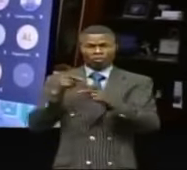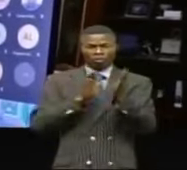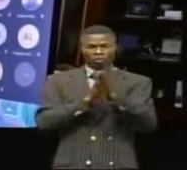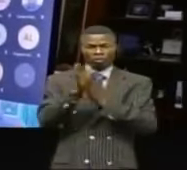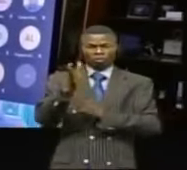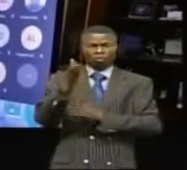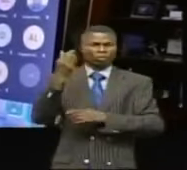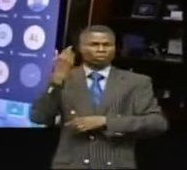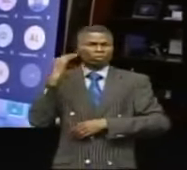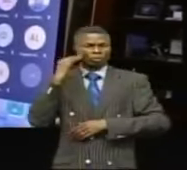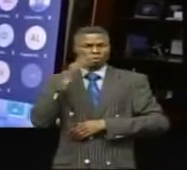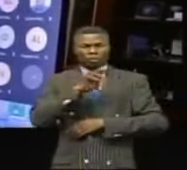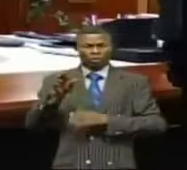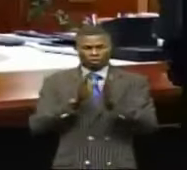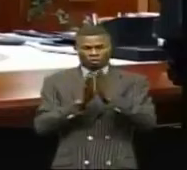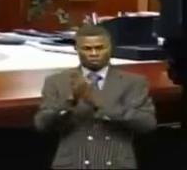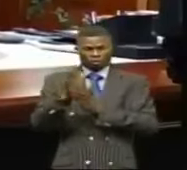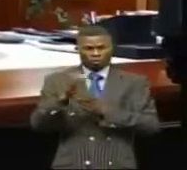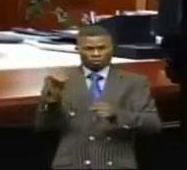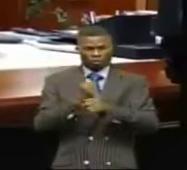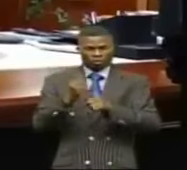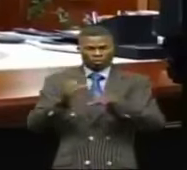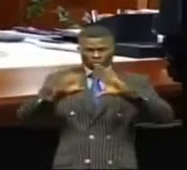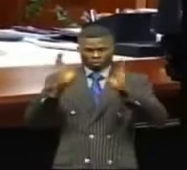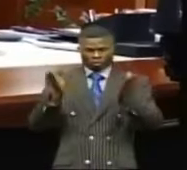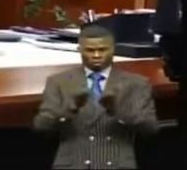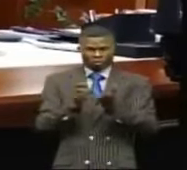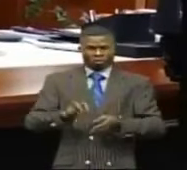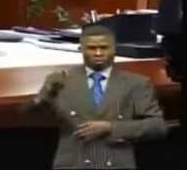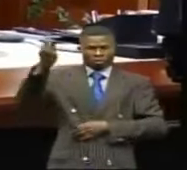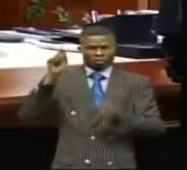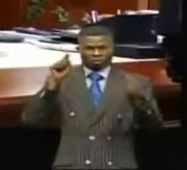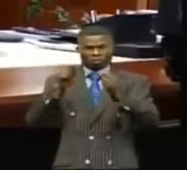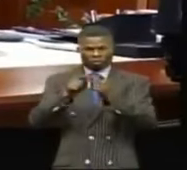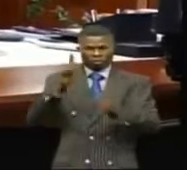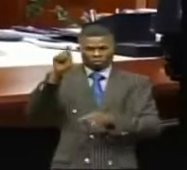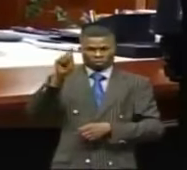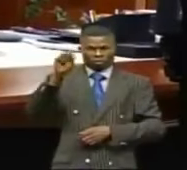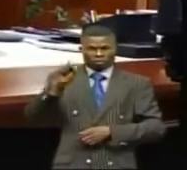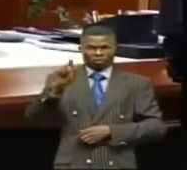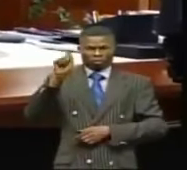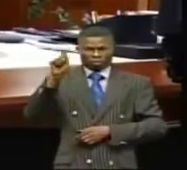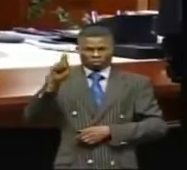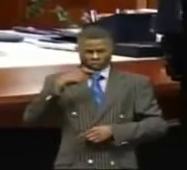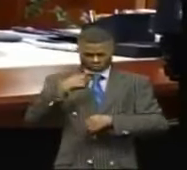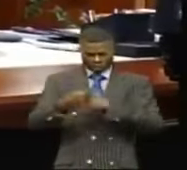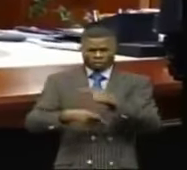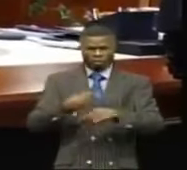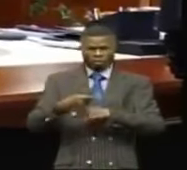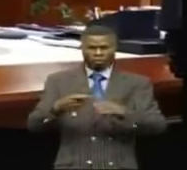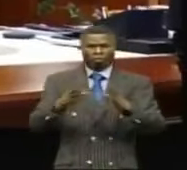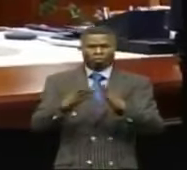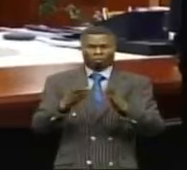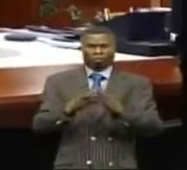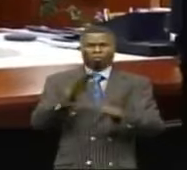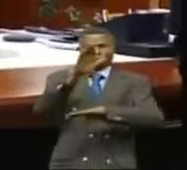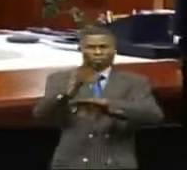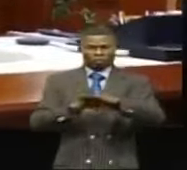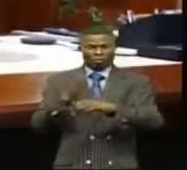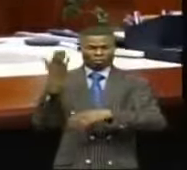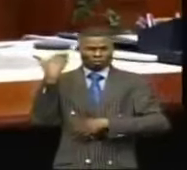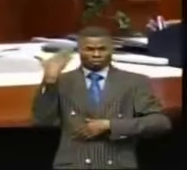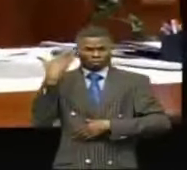2015. Les travaux du Comité national de migration vers la TNT qui ont repris avec la convocation récente des